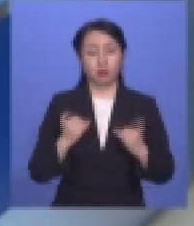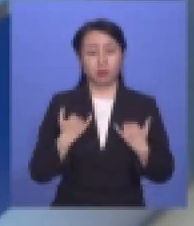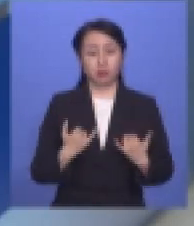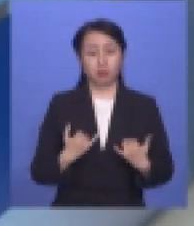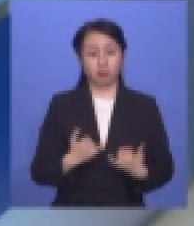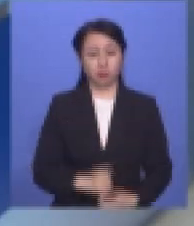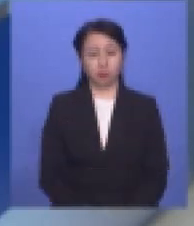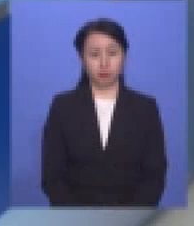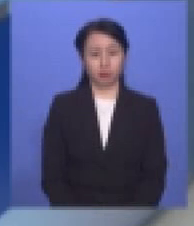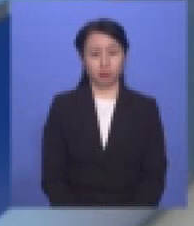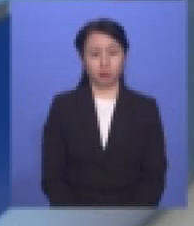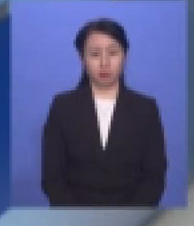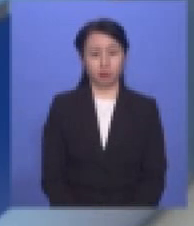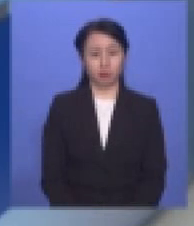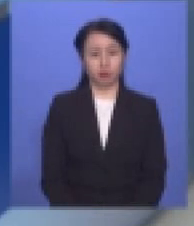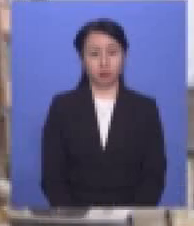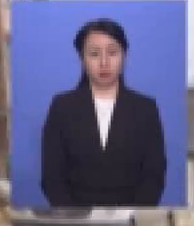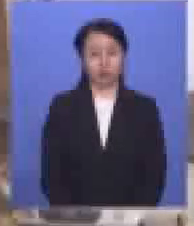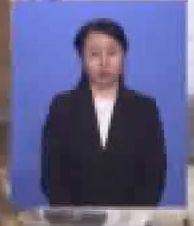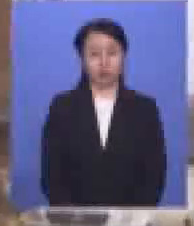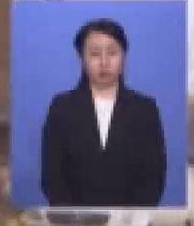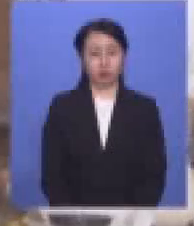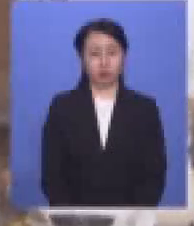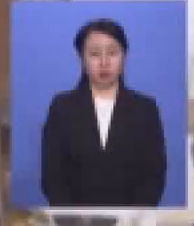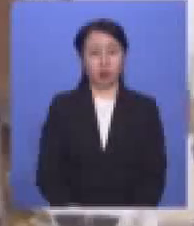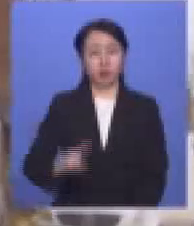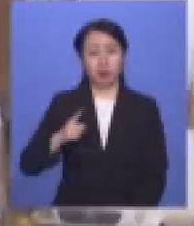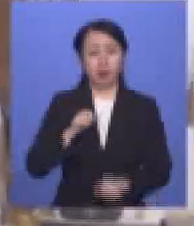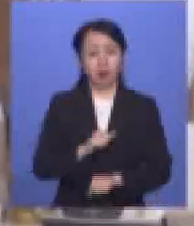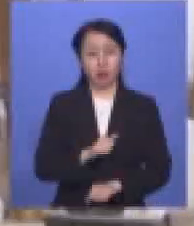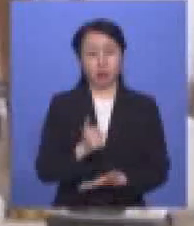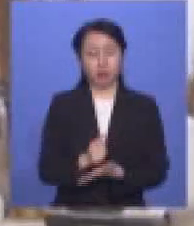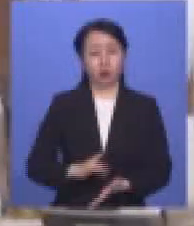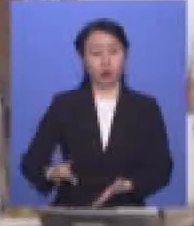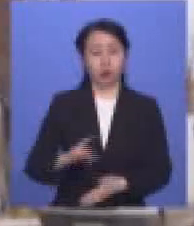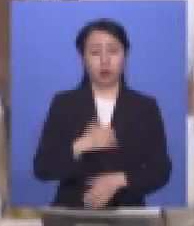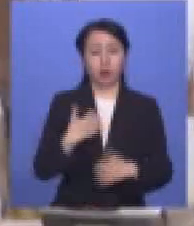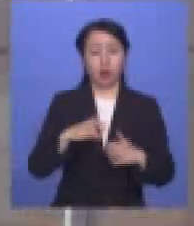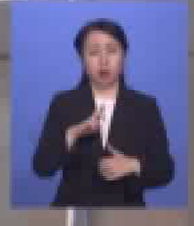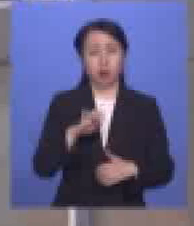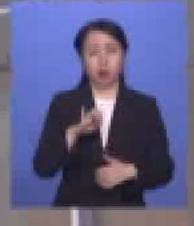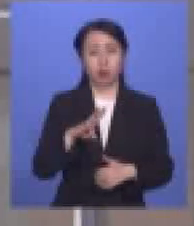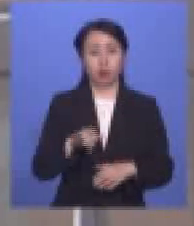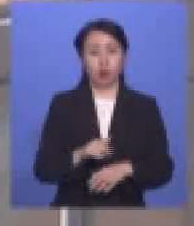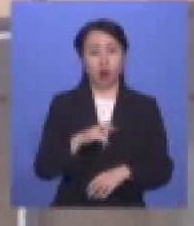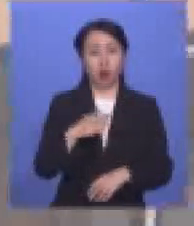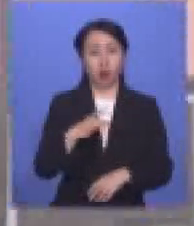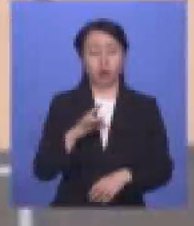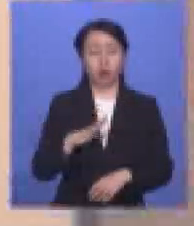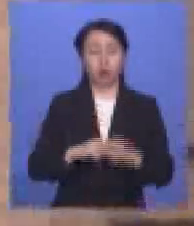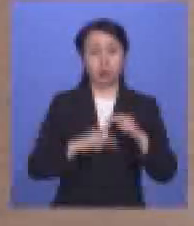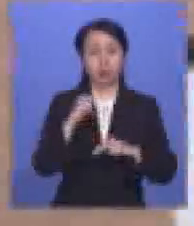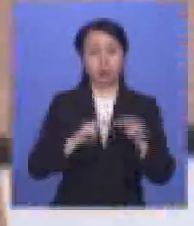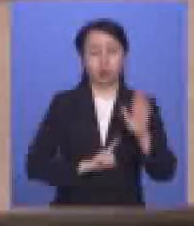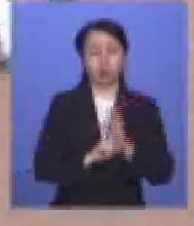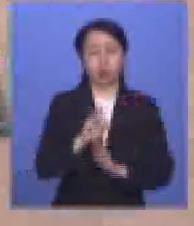обязательствами, расскажет Илья Кудряков. Первой остановкой главы региона стал дом в микрорайоне Жасуркен по улице Горького. Его